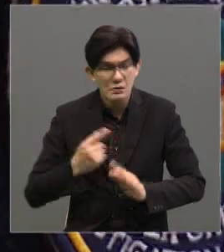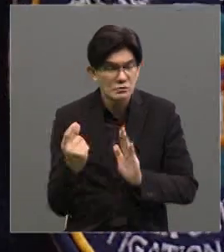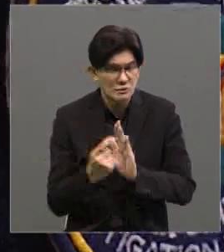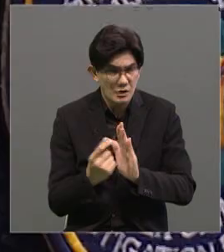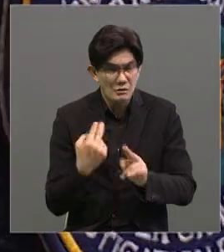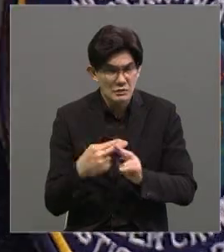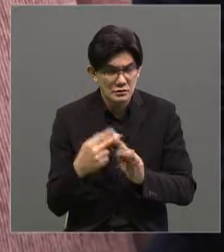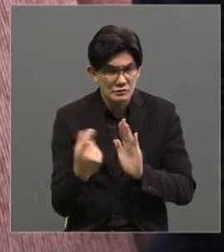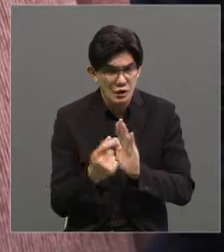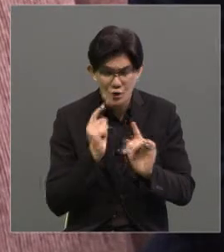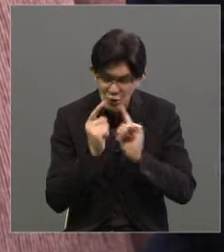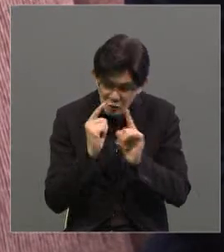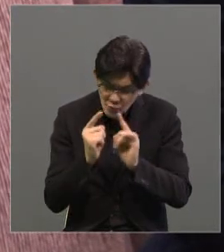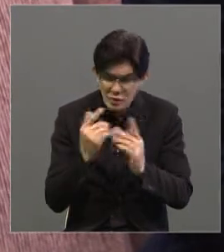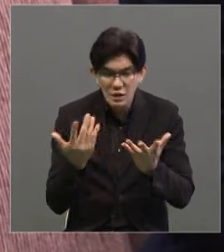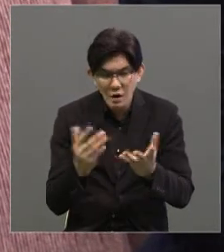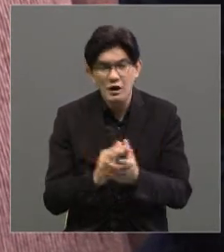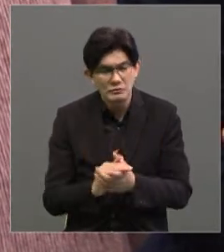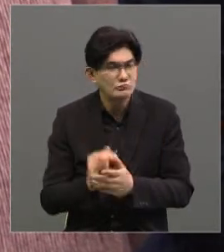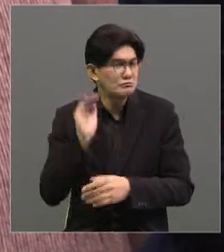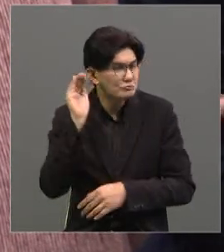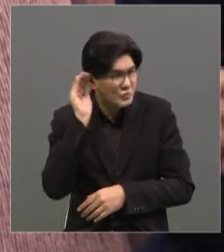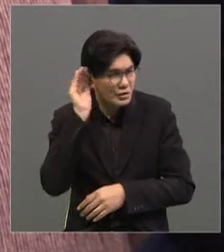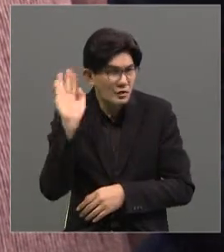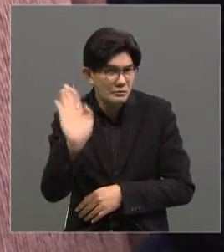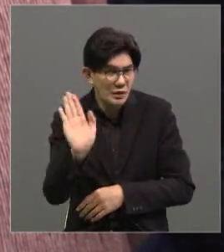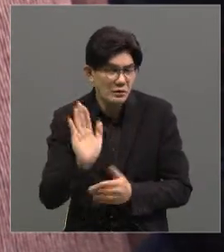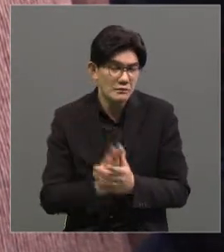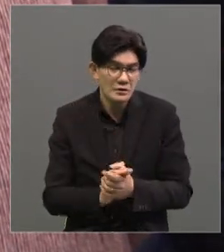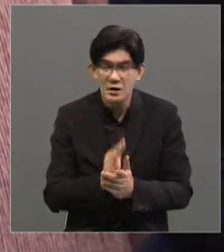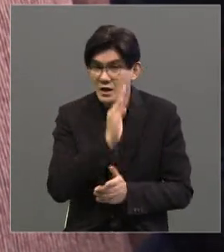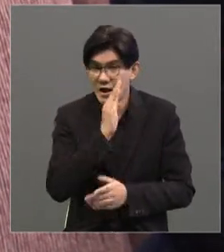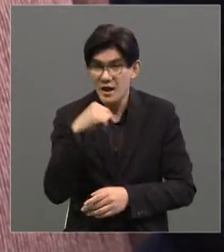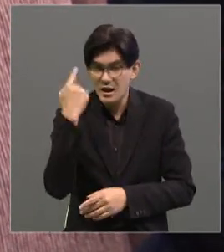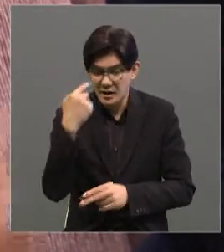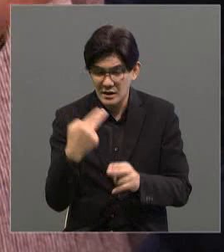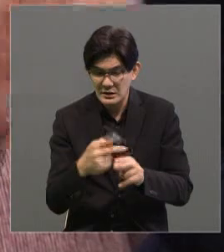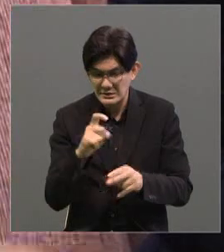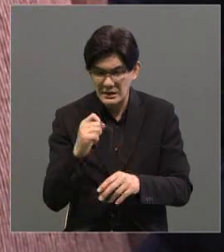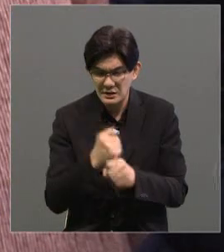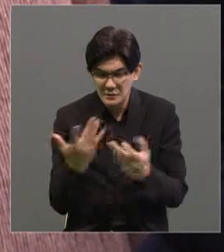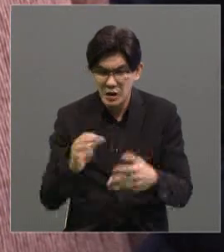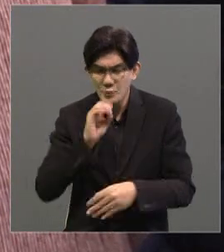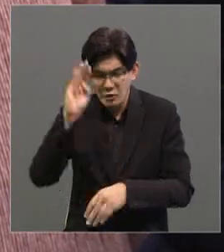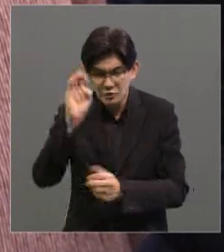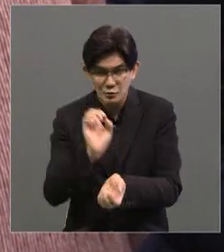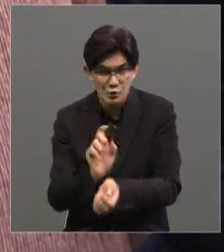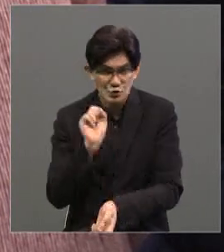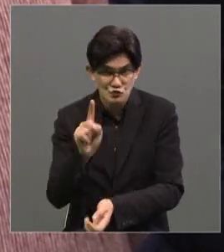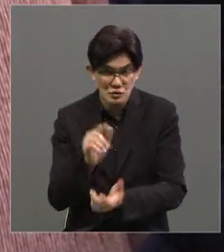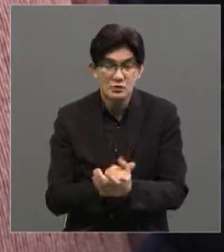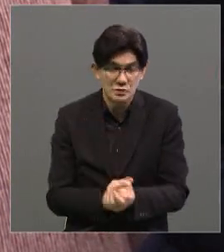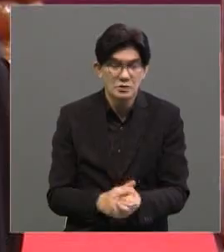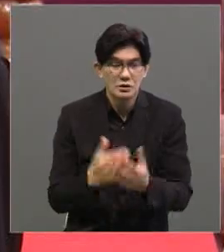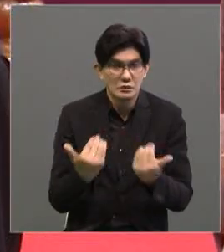ไปทักไปพูดคุยพูดจานะอย่าไปหลงเชื่อทีเดียวและหากใครเสียหายก็ให้รีบมาแจ้งความซึ่งเรื่องนี้ทาง